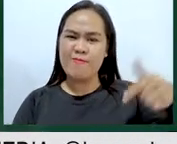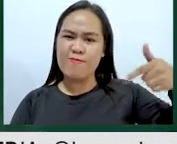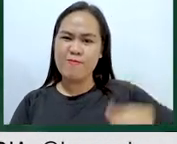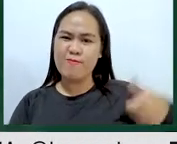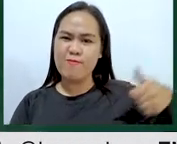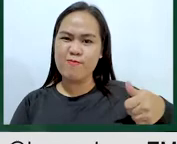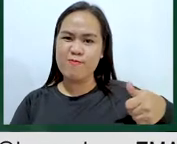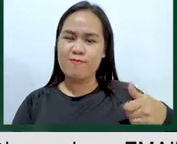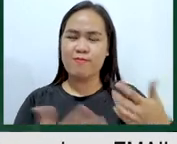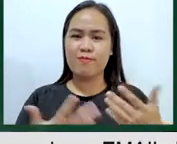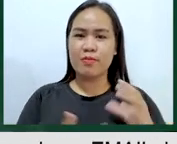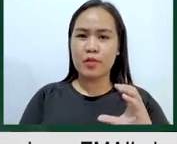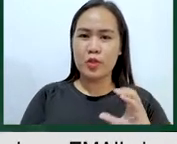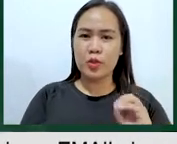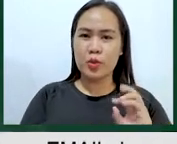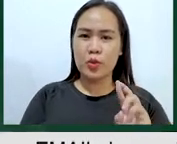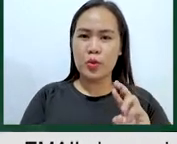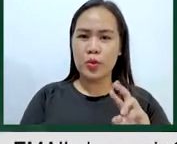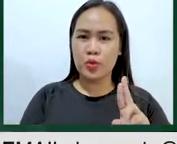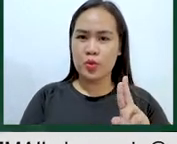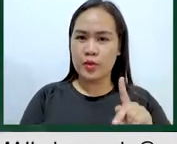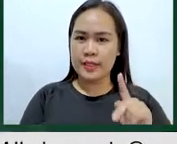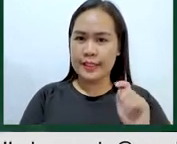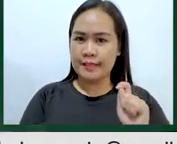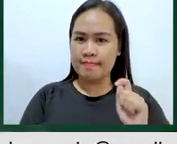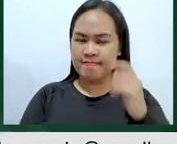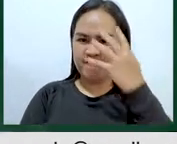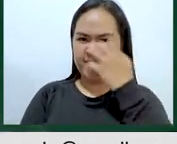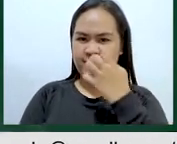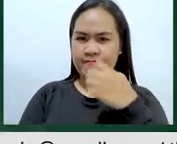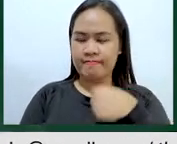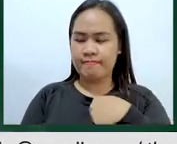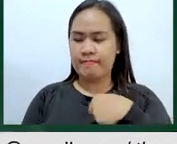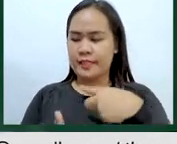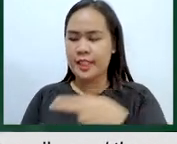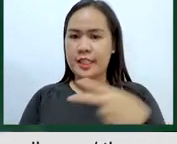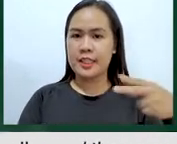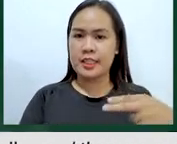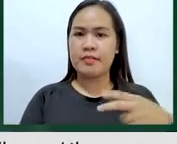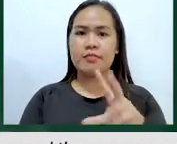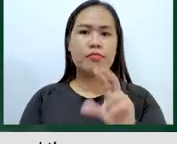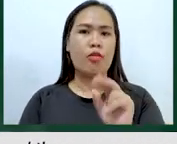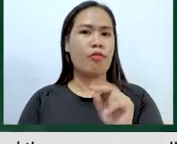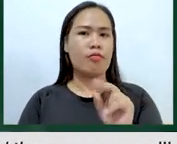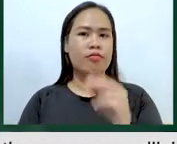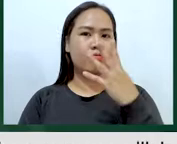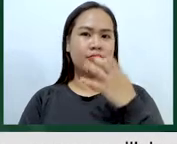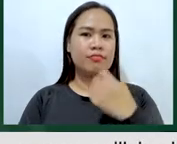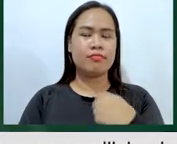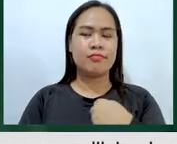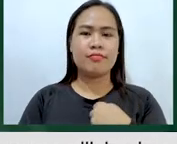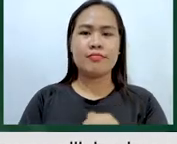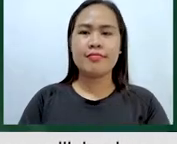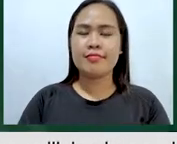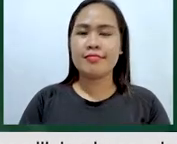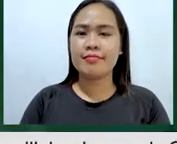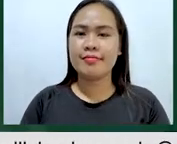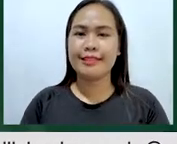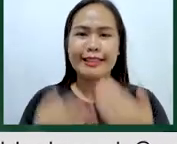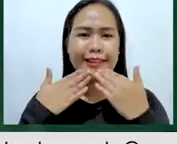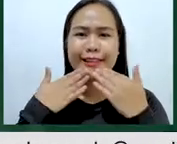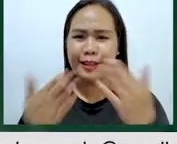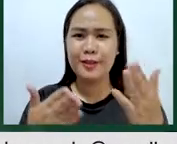dito sa San Antonio hindi kami pumipitik dito, 'di ba? Walang pitik-pitik dito. At galit din ho ako diyan sa